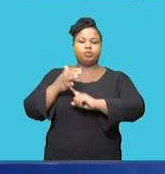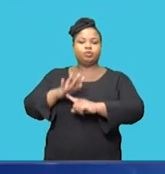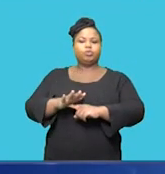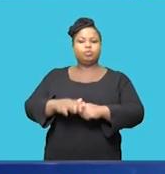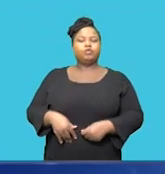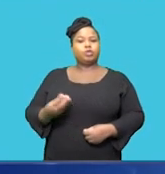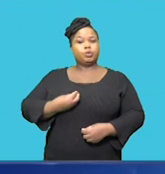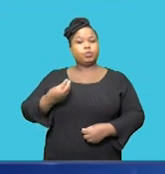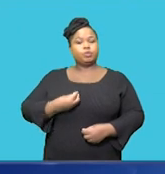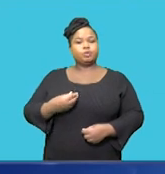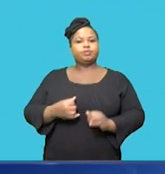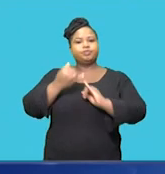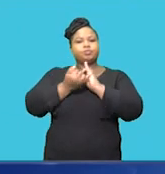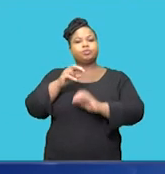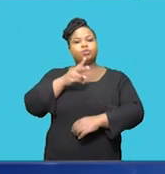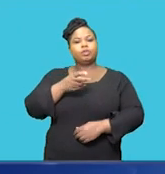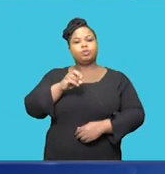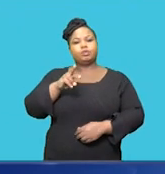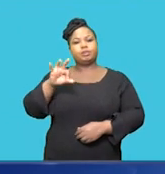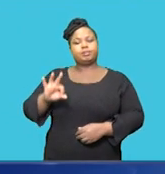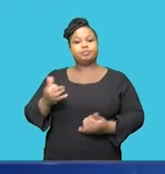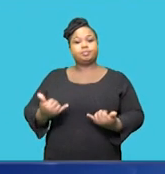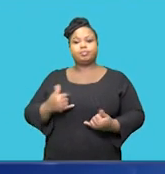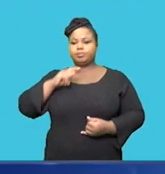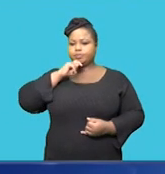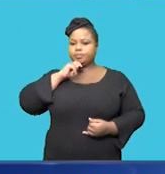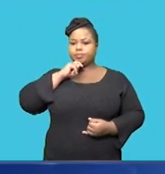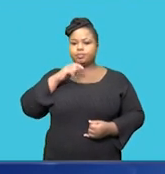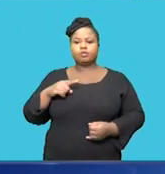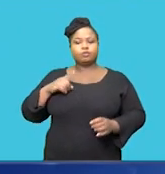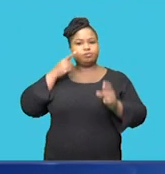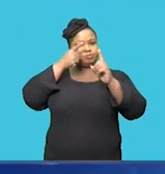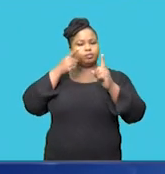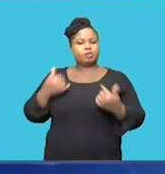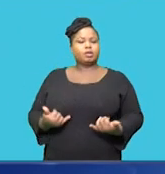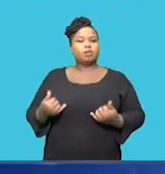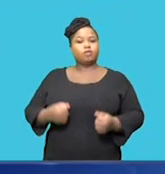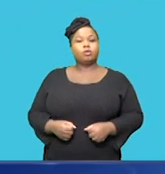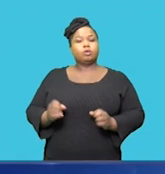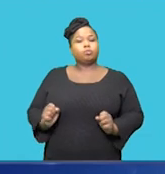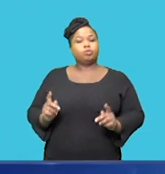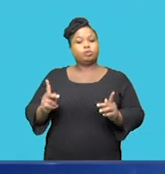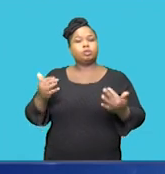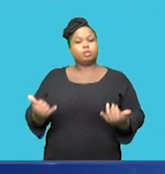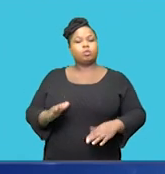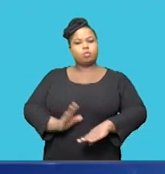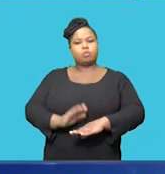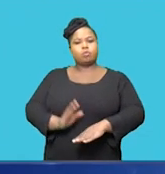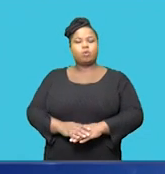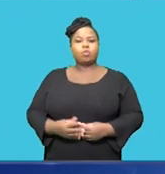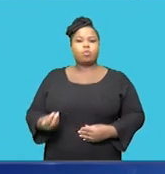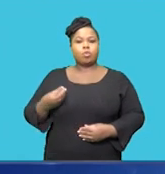kwezochwepheshe wabantu abasha ka-2023 egoli namhlanje ekuseni. Lokhu kuyingxenye yamaqhinga esifundazwe ukuvula amathuba